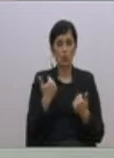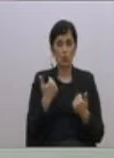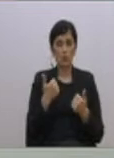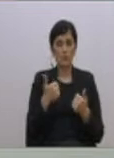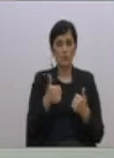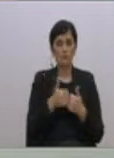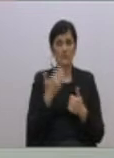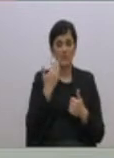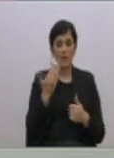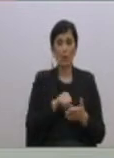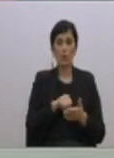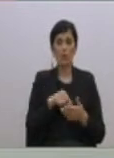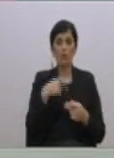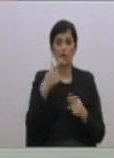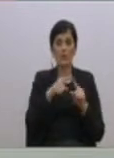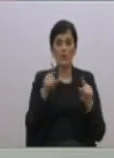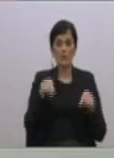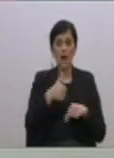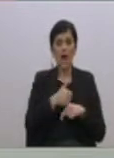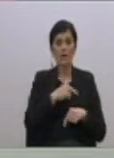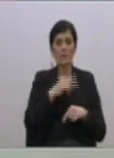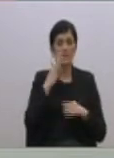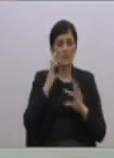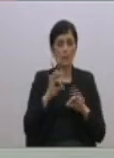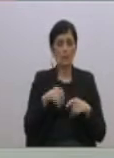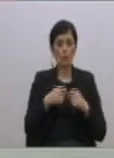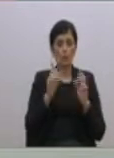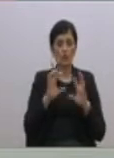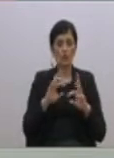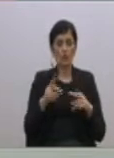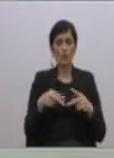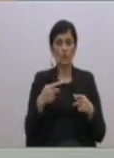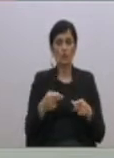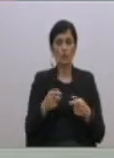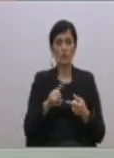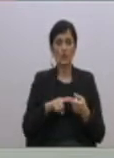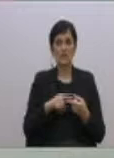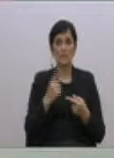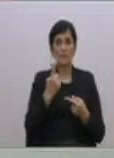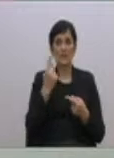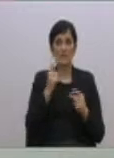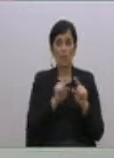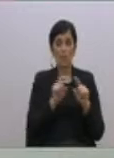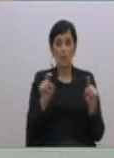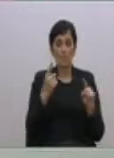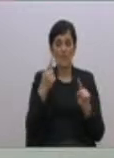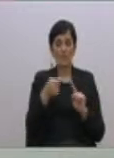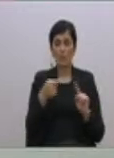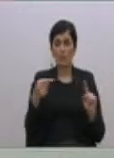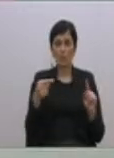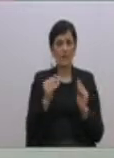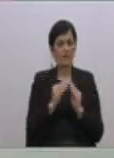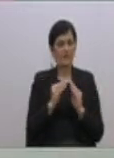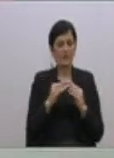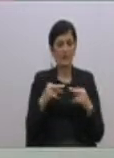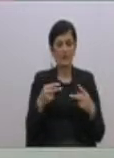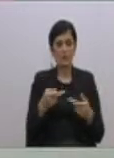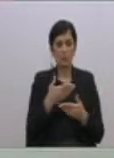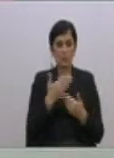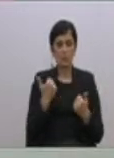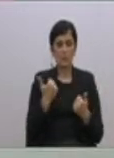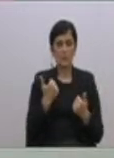განახსოვს არშოს გამოსვლა. შემდეგ ადმინისტრაციულ სამართავათა კოდექსში ცვლილებების შეტანის შესახება. აქ პირველი მუხლის პირველ პუნქტში თუ არის? უცვლელ რედაქციით არის